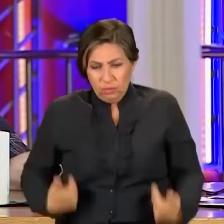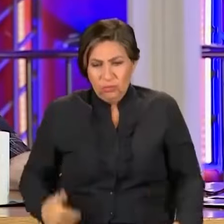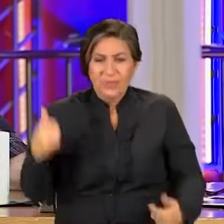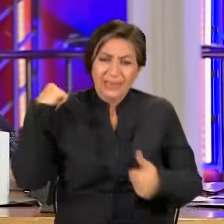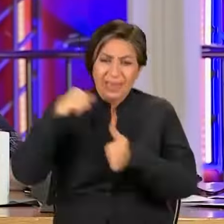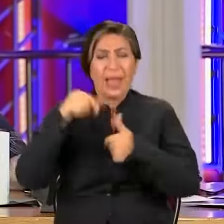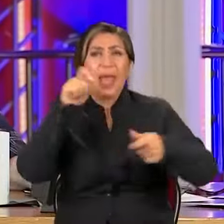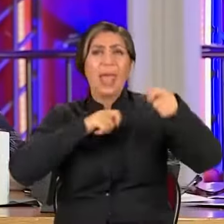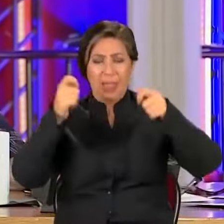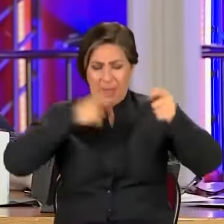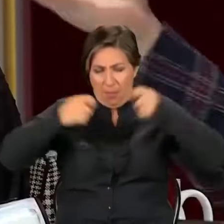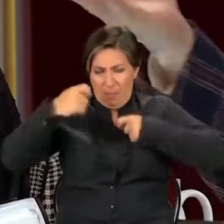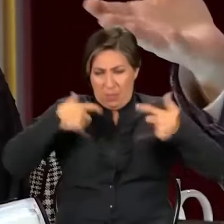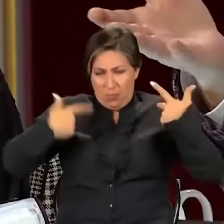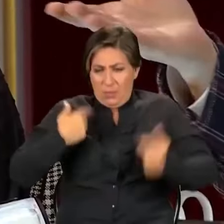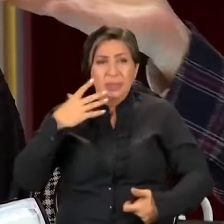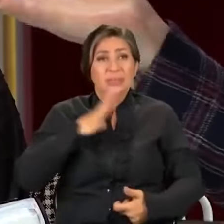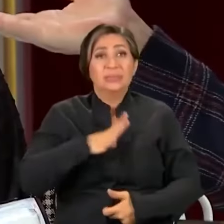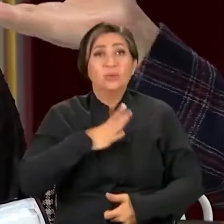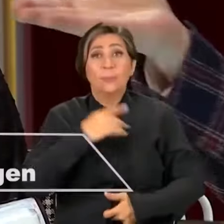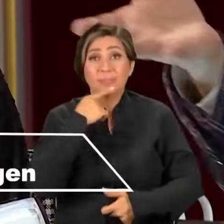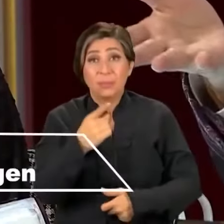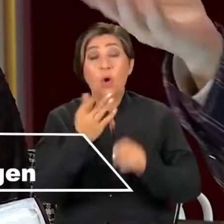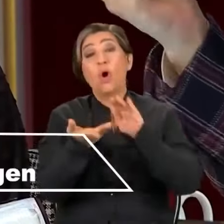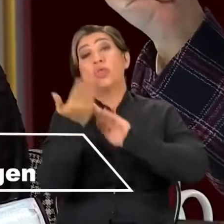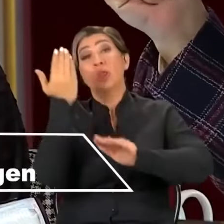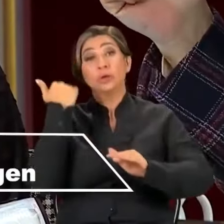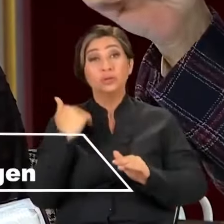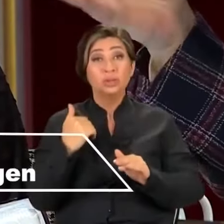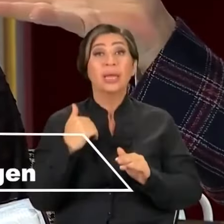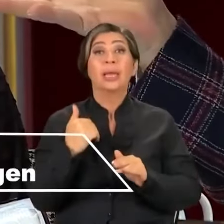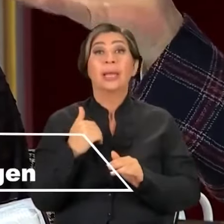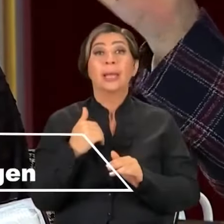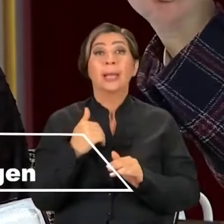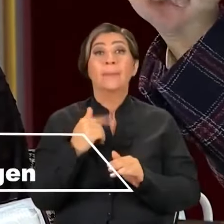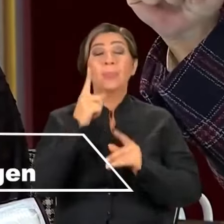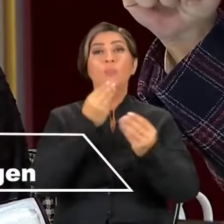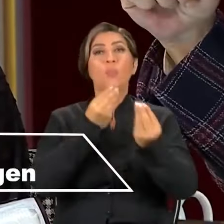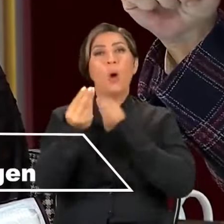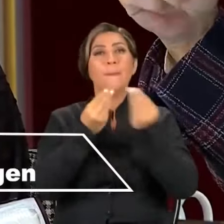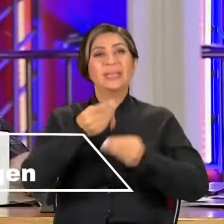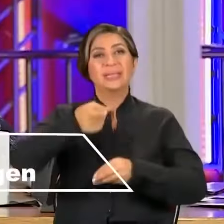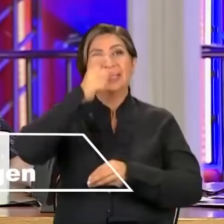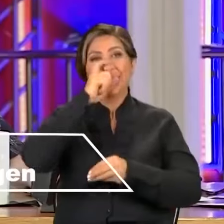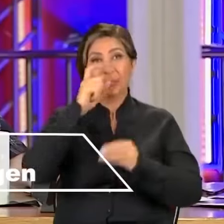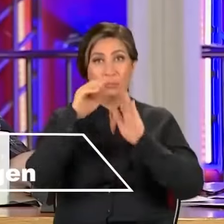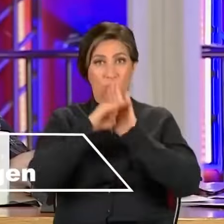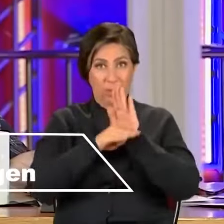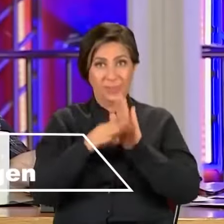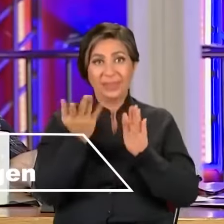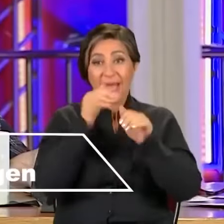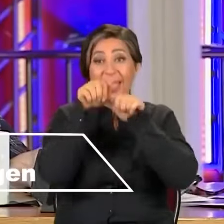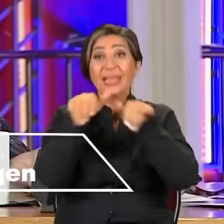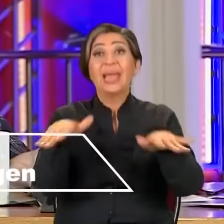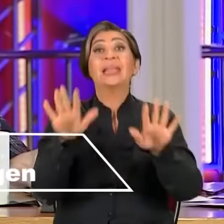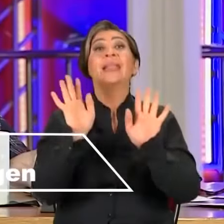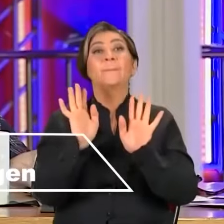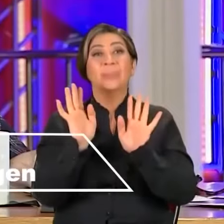bütün vücudumu tekrar yapmak istiyorum dedim. Ondan önce bir Muhabbet Kralı programında, ki daha